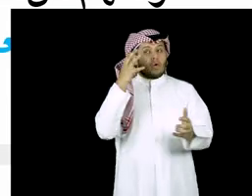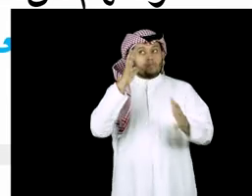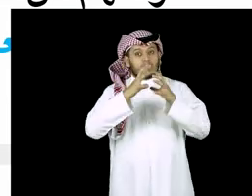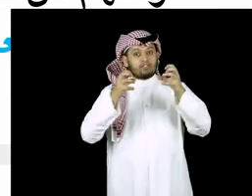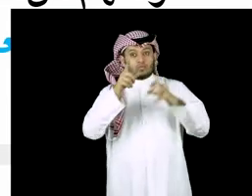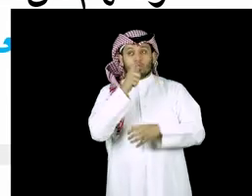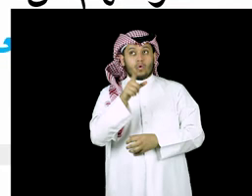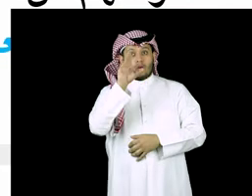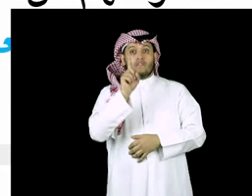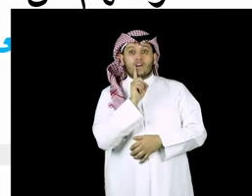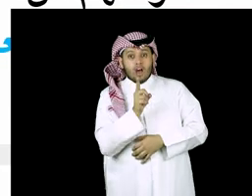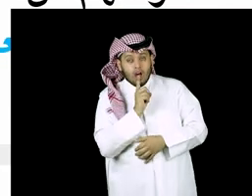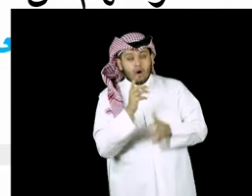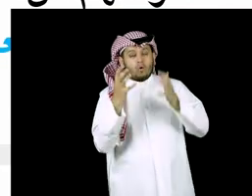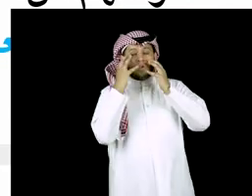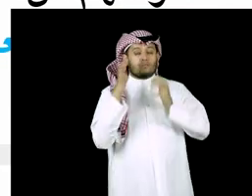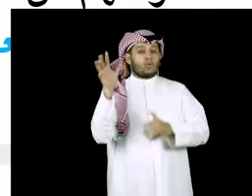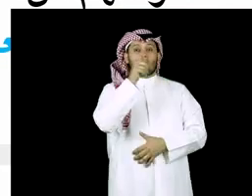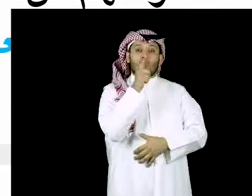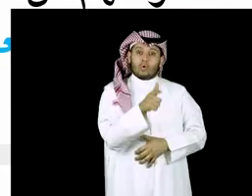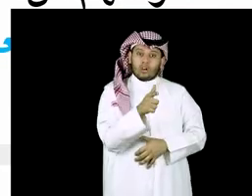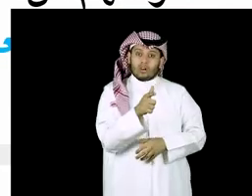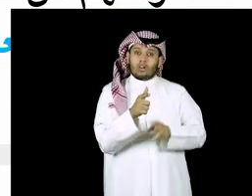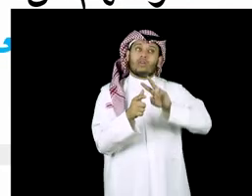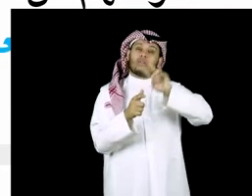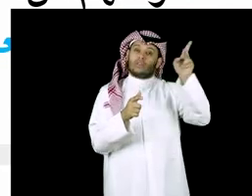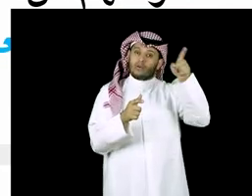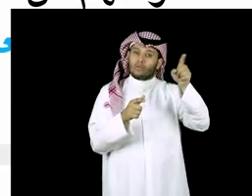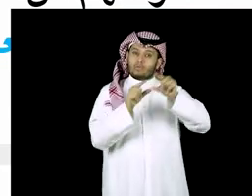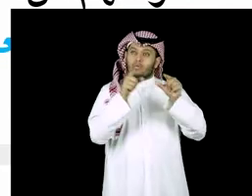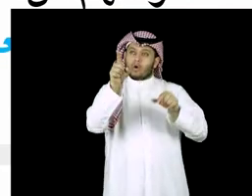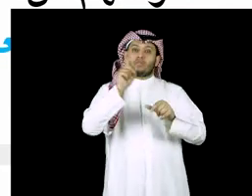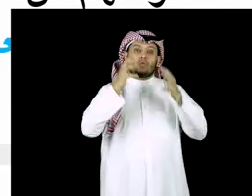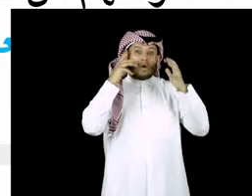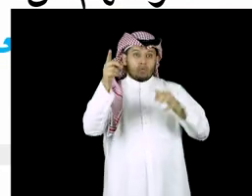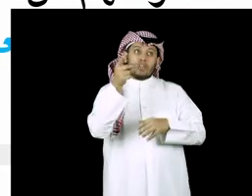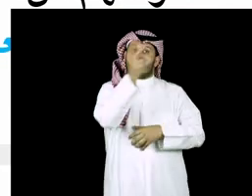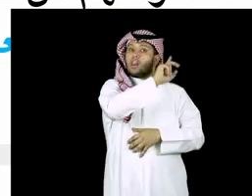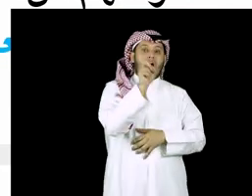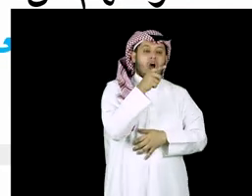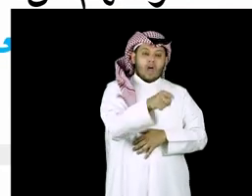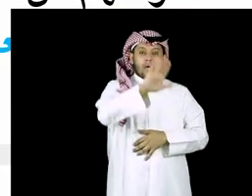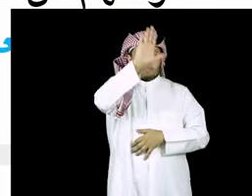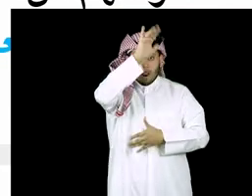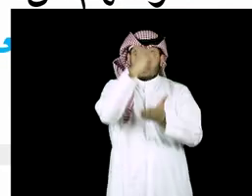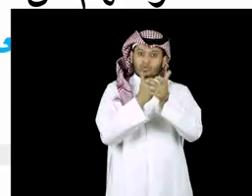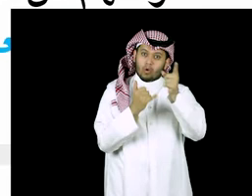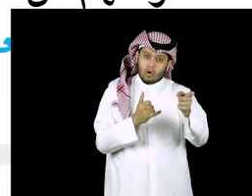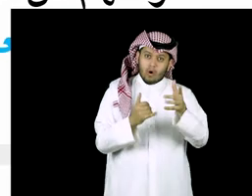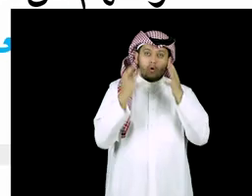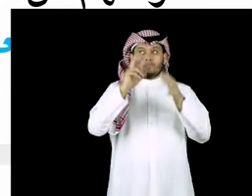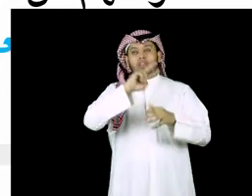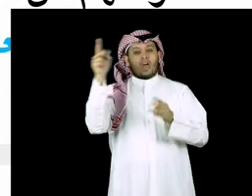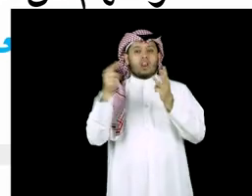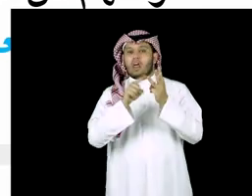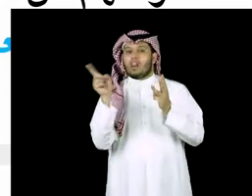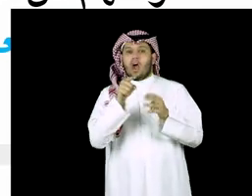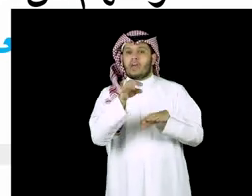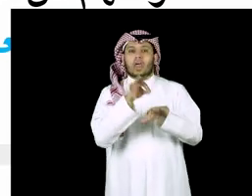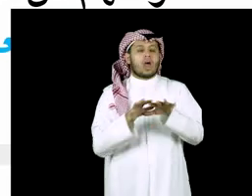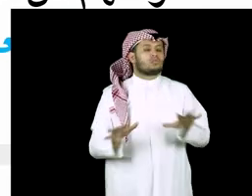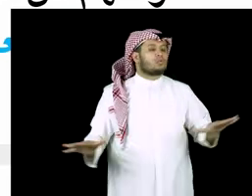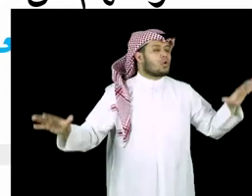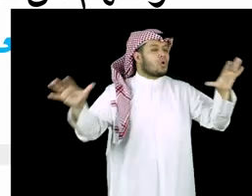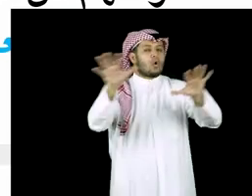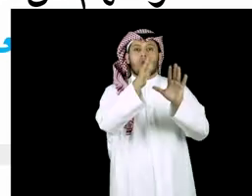قال الفقهاء والعلماء، ومنهم من قال هم الأمراء والولاة، ومنهم من قال هي عامة